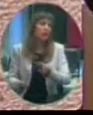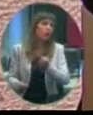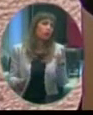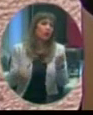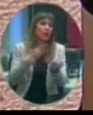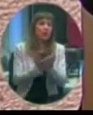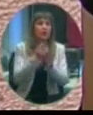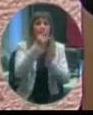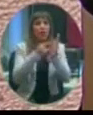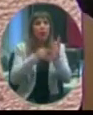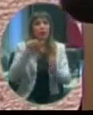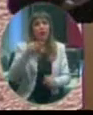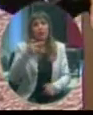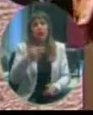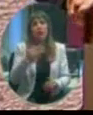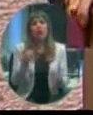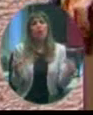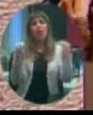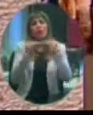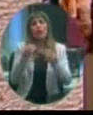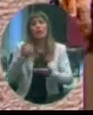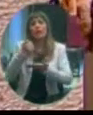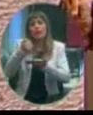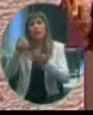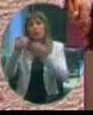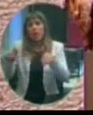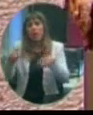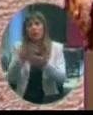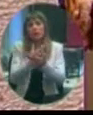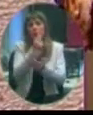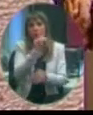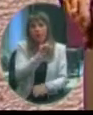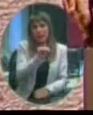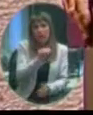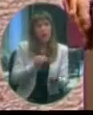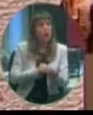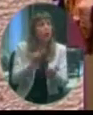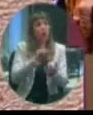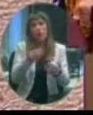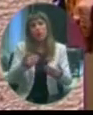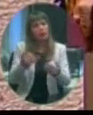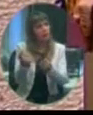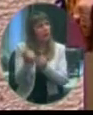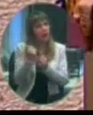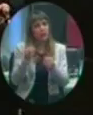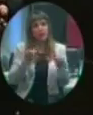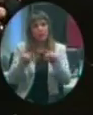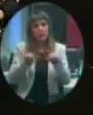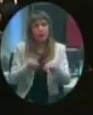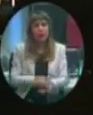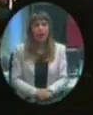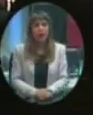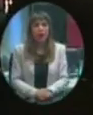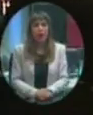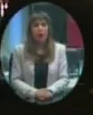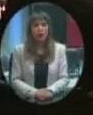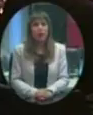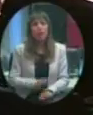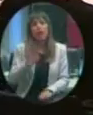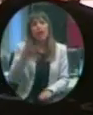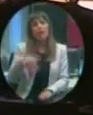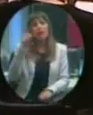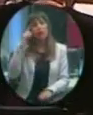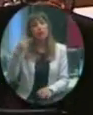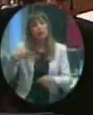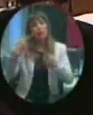גילאון להשוואת קצבת הנכות לשכר המינימום טרם זכתה לתמיכתה של הממשלה. כך או אחרת נראה כי יום המאבק בעוני